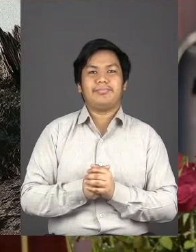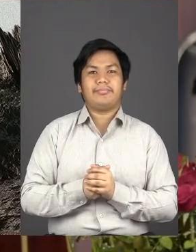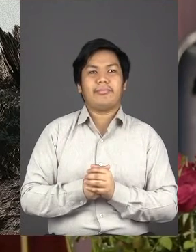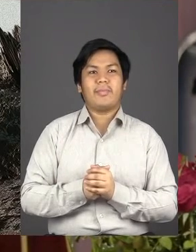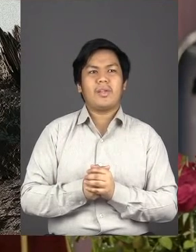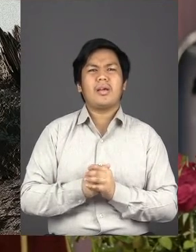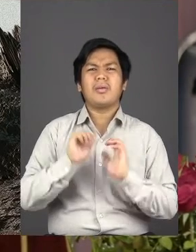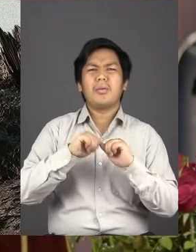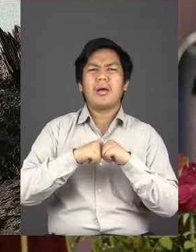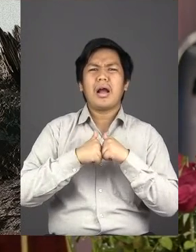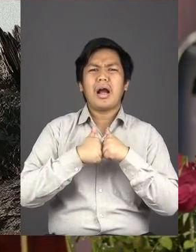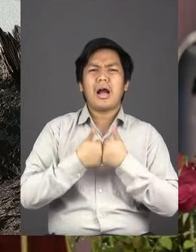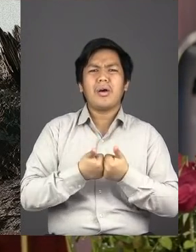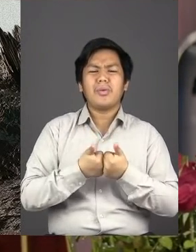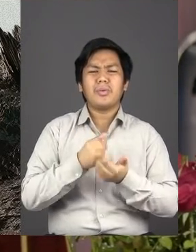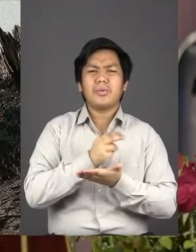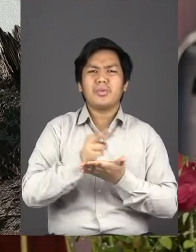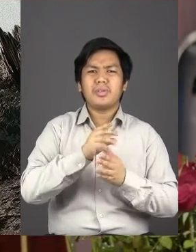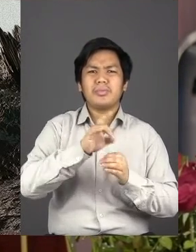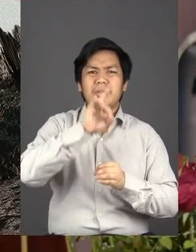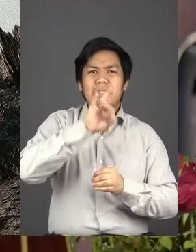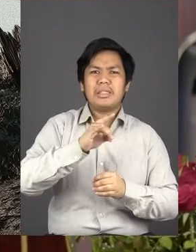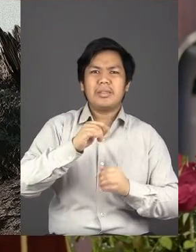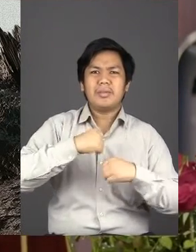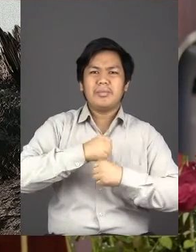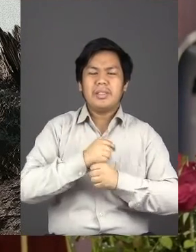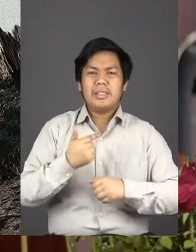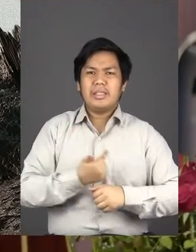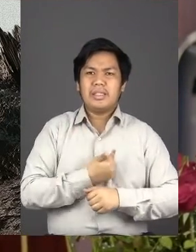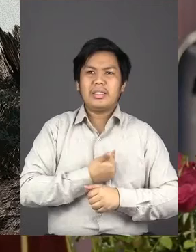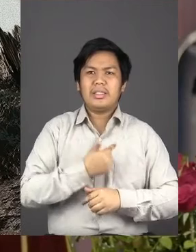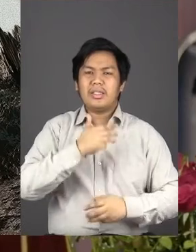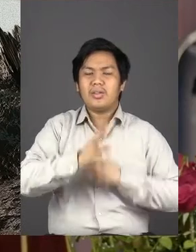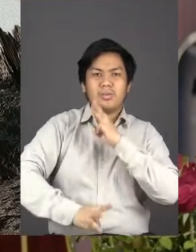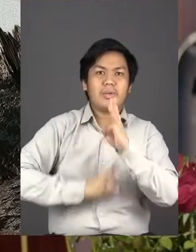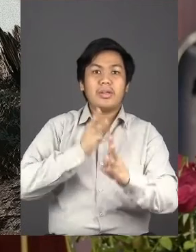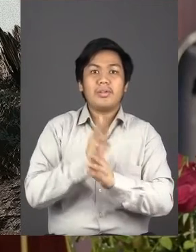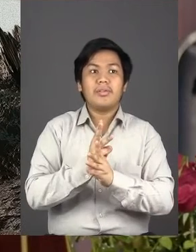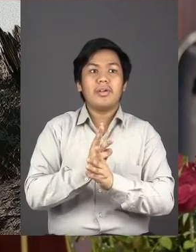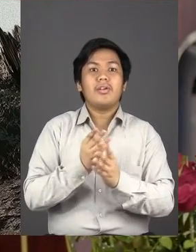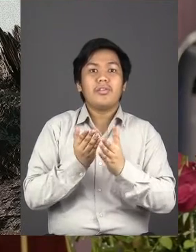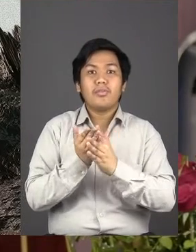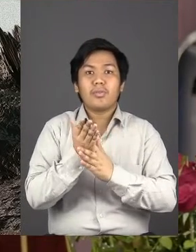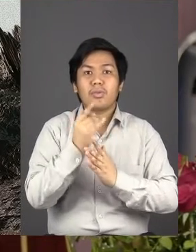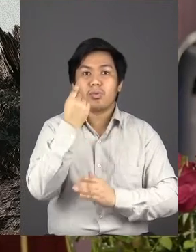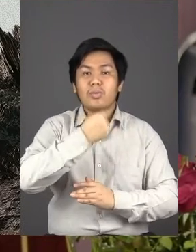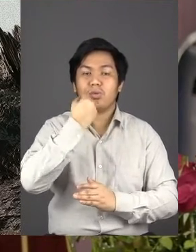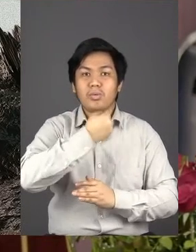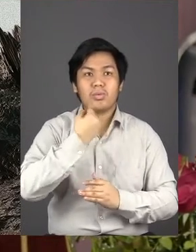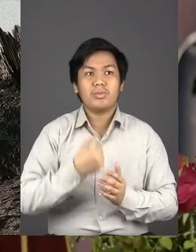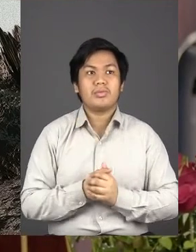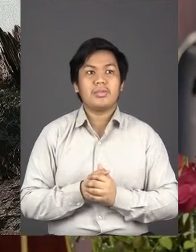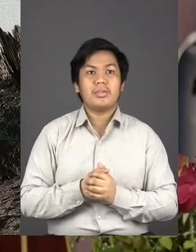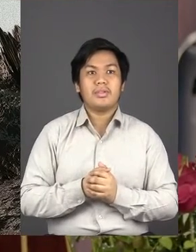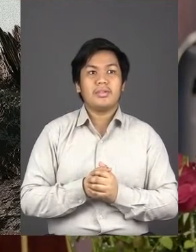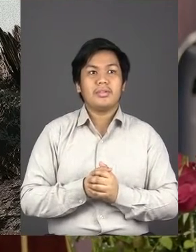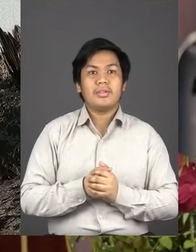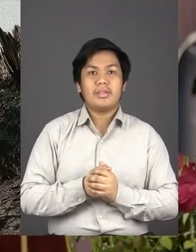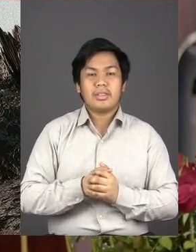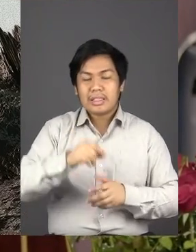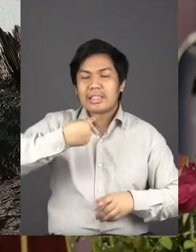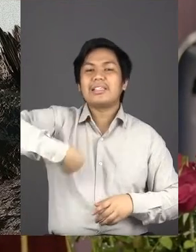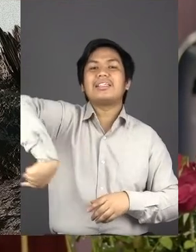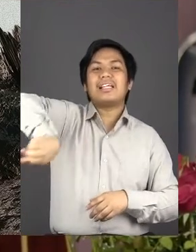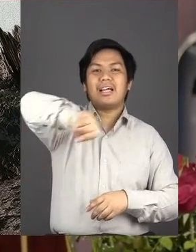Paano i-convict ng Holy Spirit ang world? Sa pamamagitan nino? Nung mga